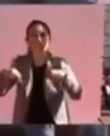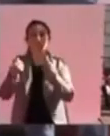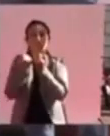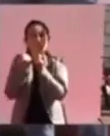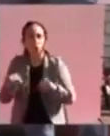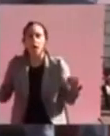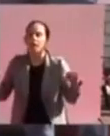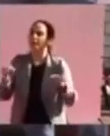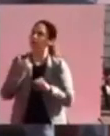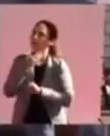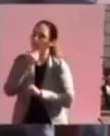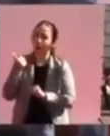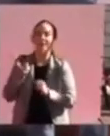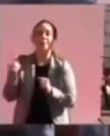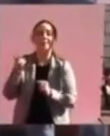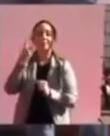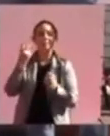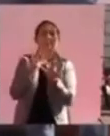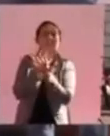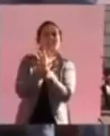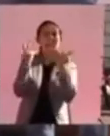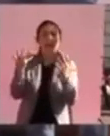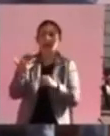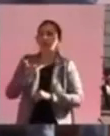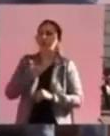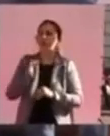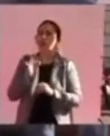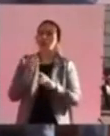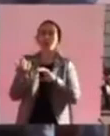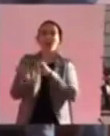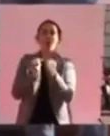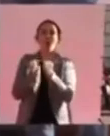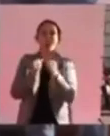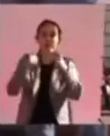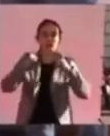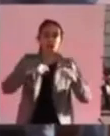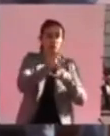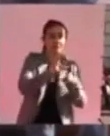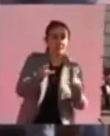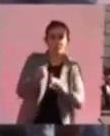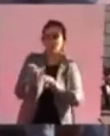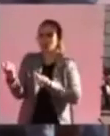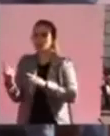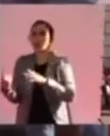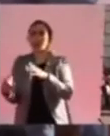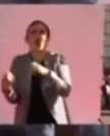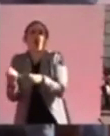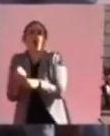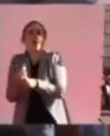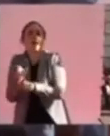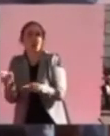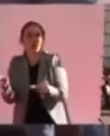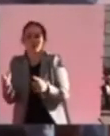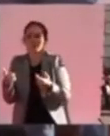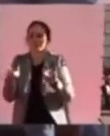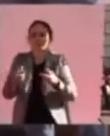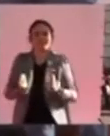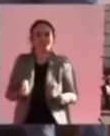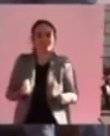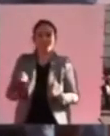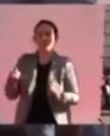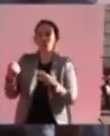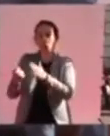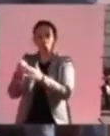inasprimento del conflitto tra operatori e cittadini e purtroppo anche tra gli operatori stessi che si sono